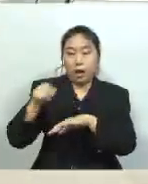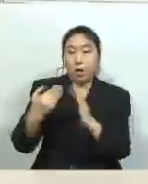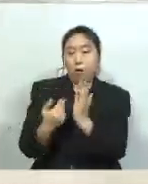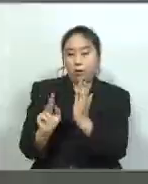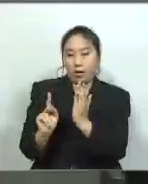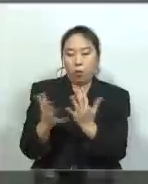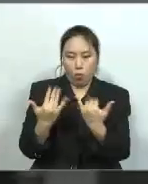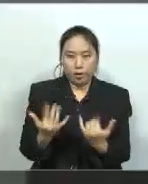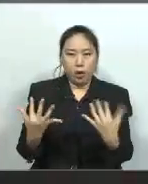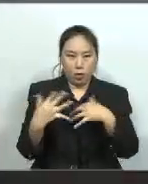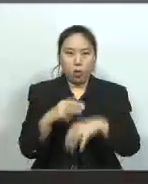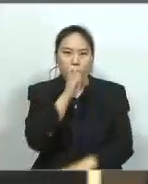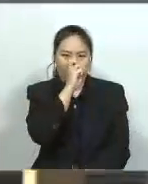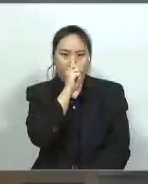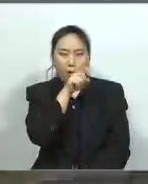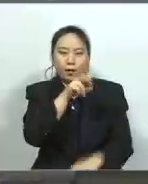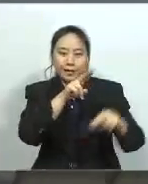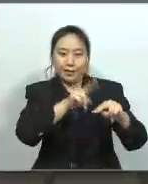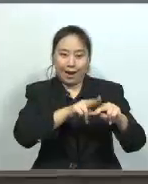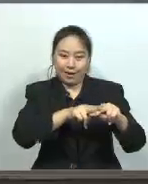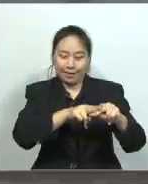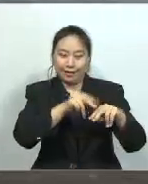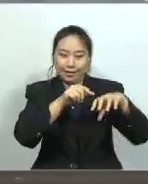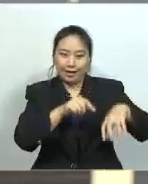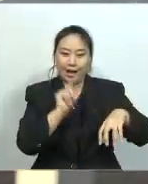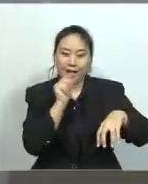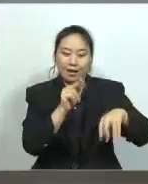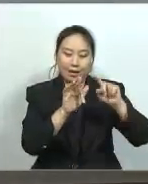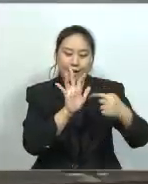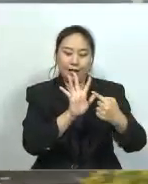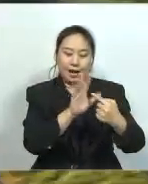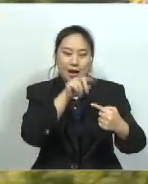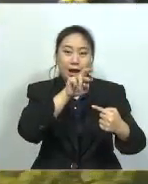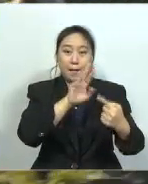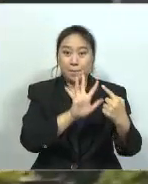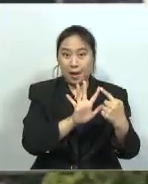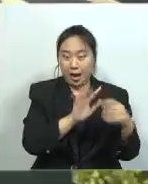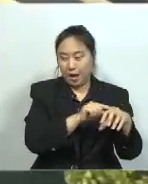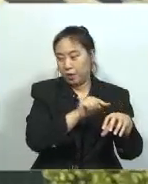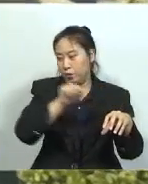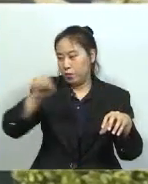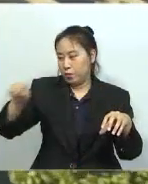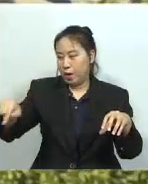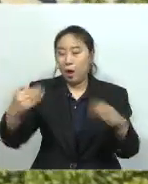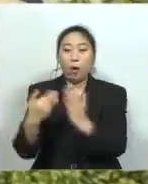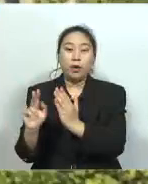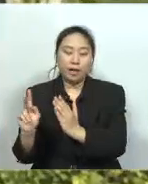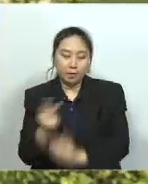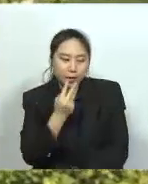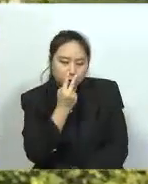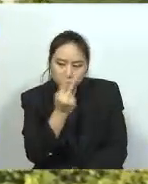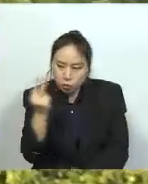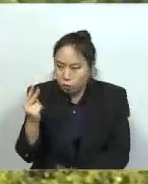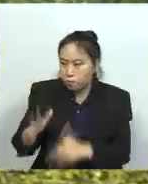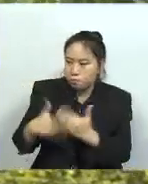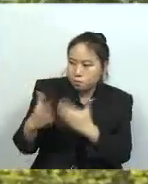องนั่งรถไฟโดยสารจากสถานีรถไฟท่าพระไปยังสถานีรถไฟขอนแก่นเพื่อตรวจดูความคืบหน้าโครงการด้วยนะ